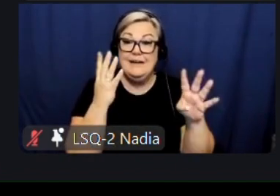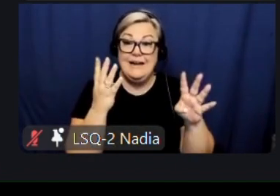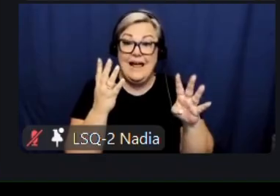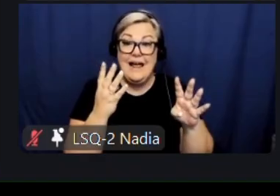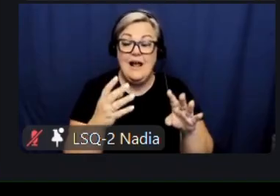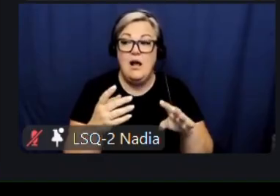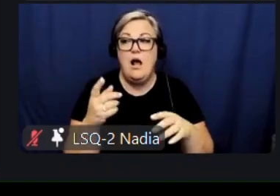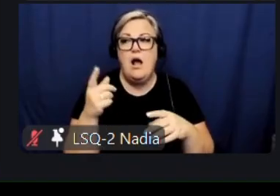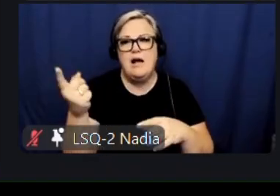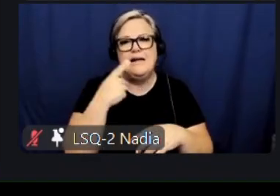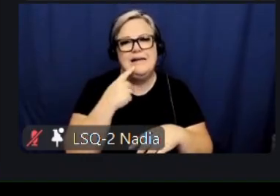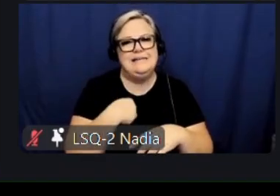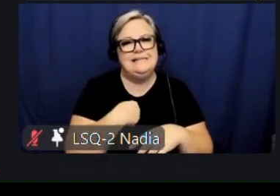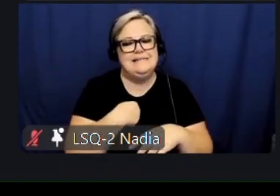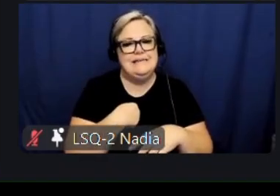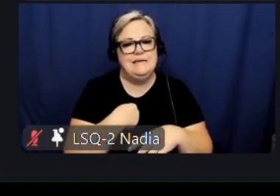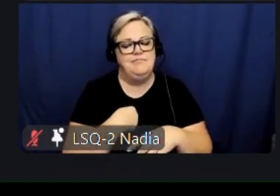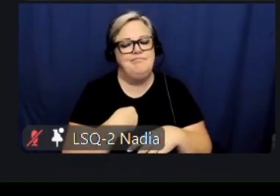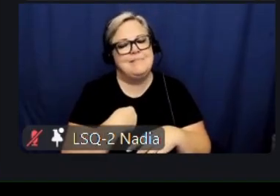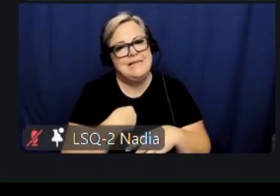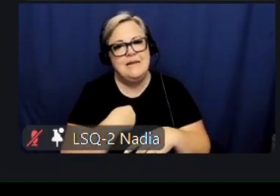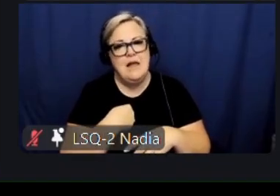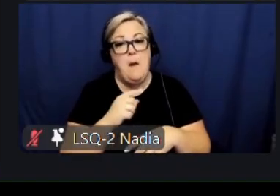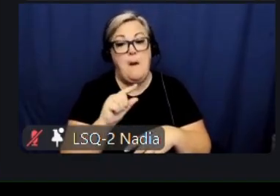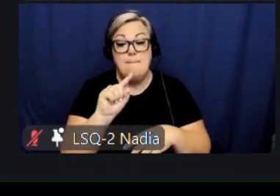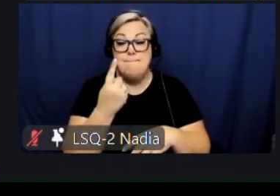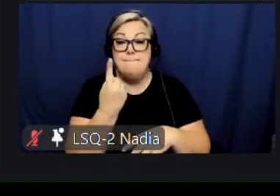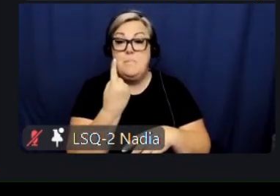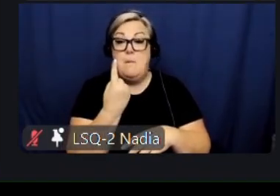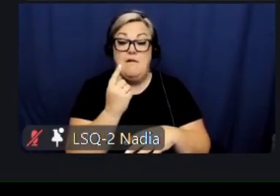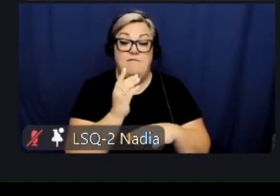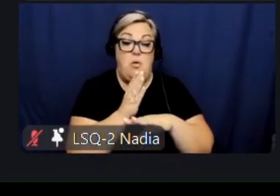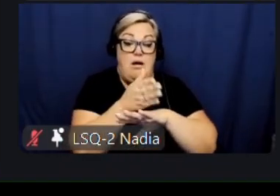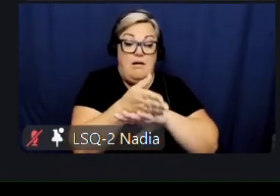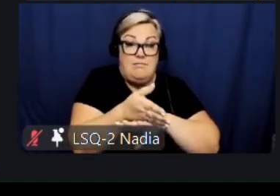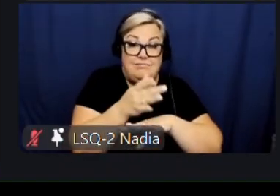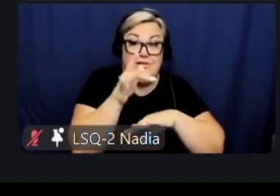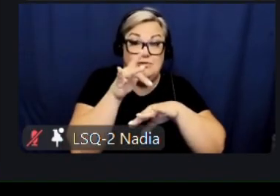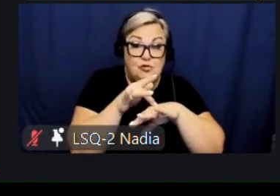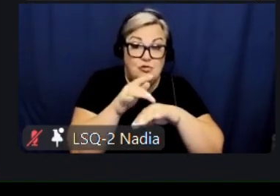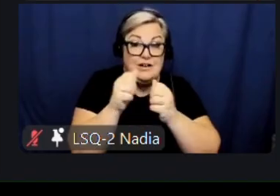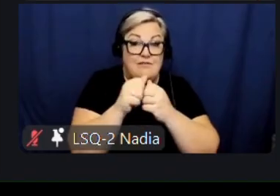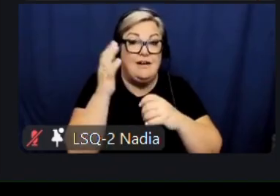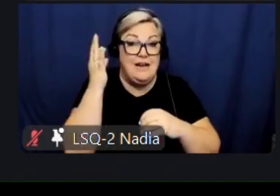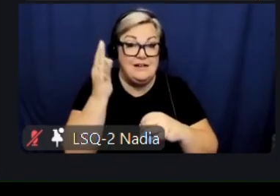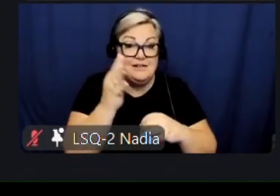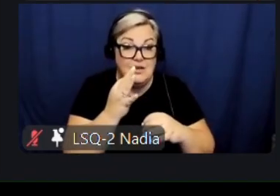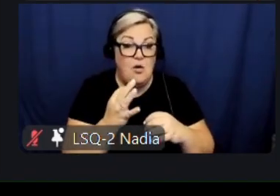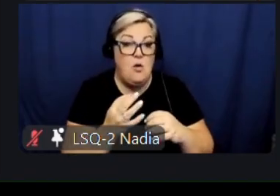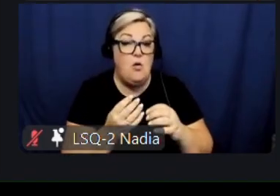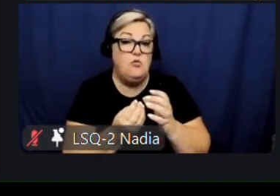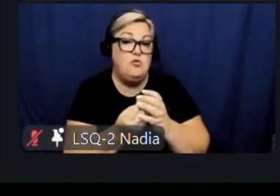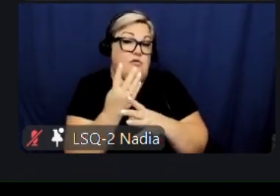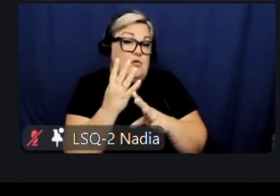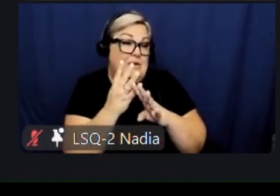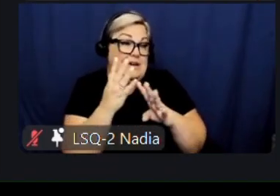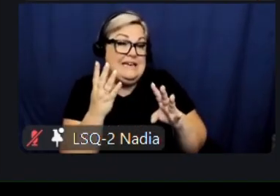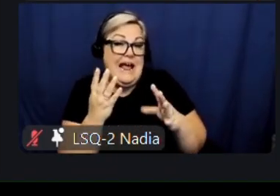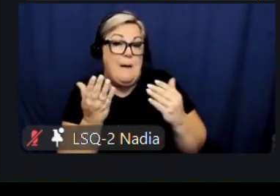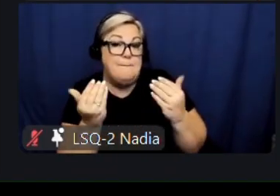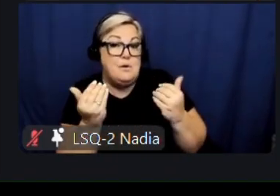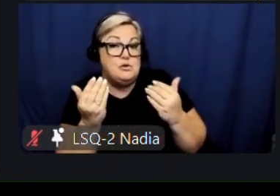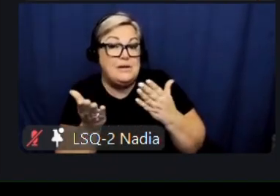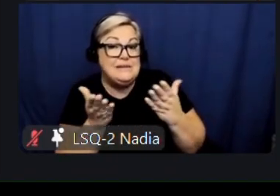on nous a exprimé que c'est justement dans ces premières interactions avec la réception, avec un nouveau prestataire, un nouvel prestataire de soins ou de